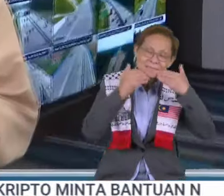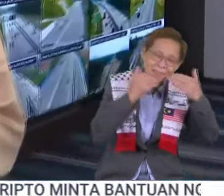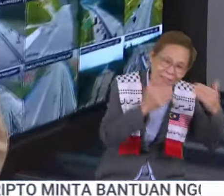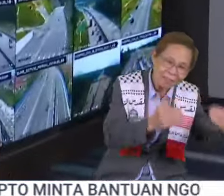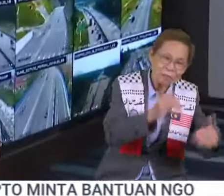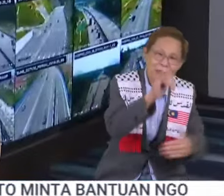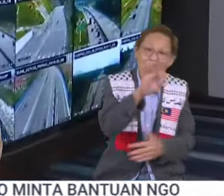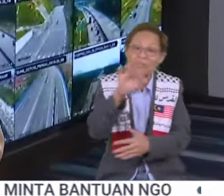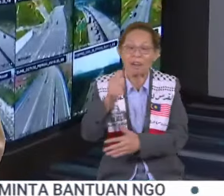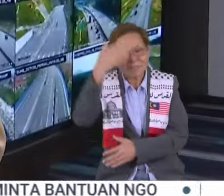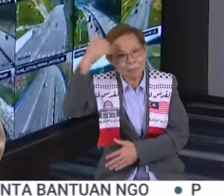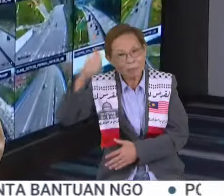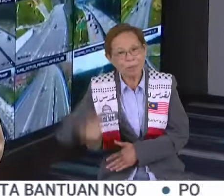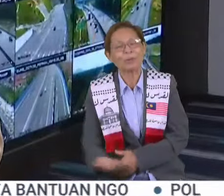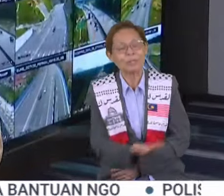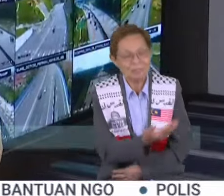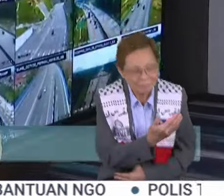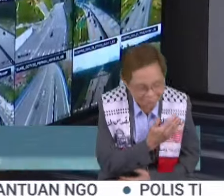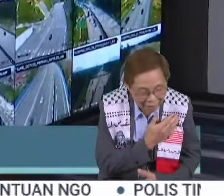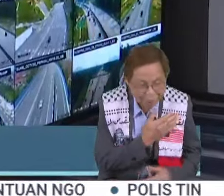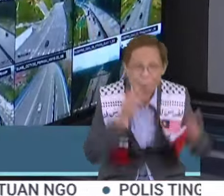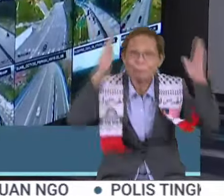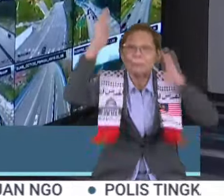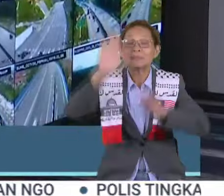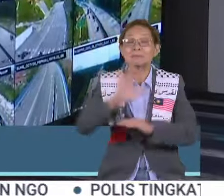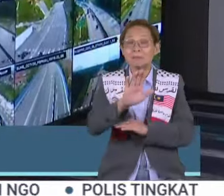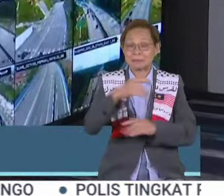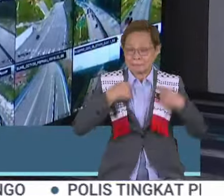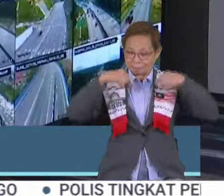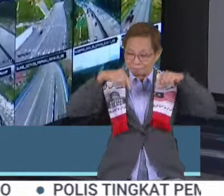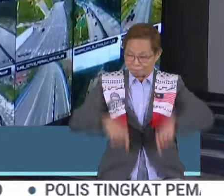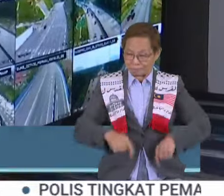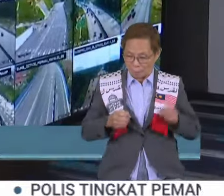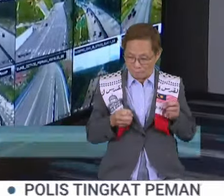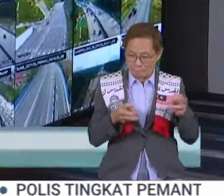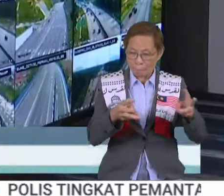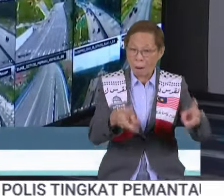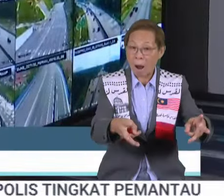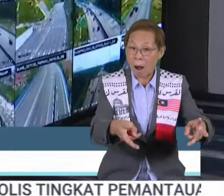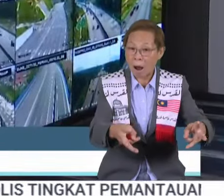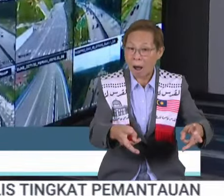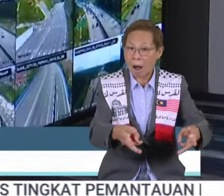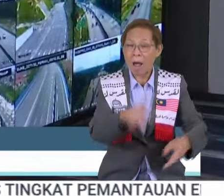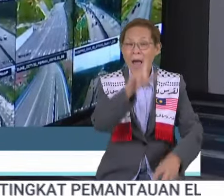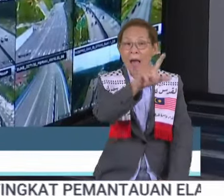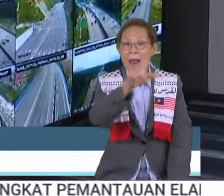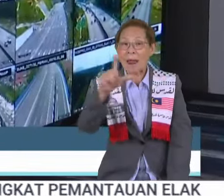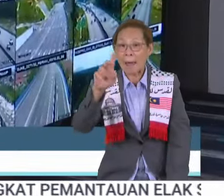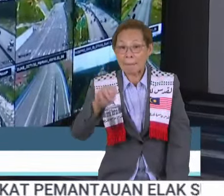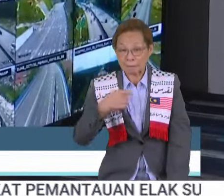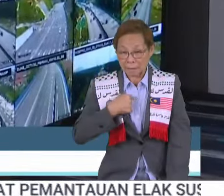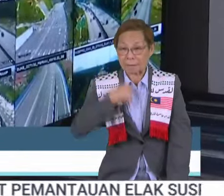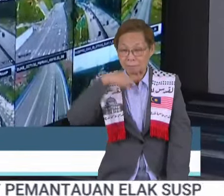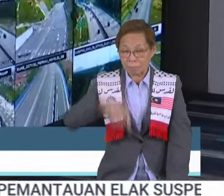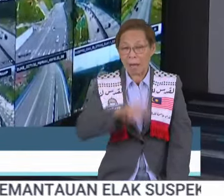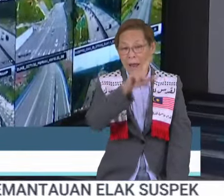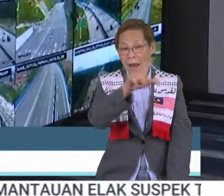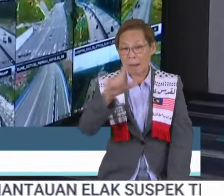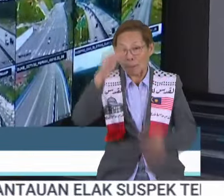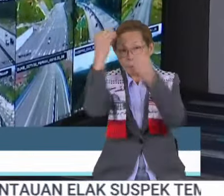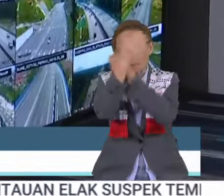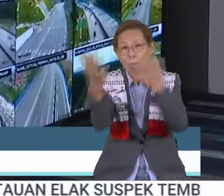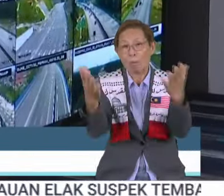Ifa. Assalamualaikum dan salam Malaysia Madani. Saya kini berada di Lembah Raya, Lembaga Lebuh Raya Malaysia untuk membawakan kepada